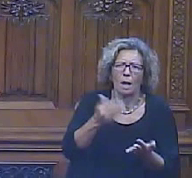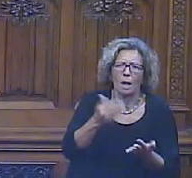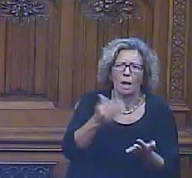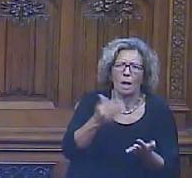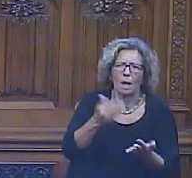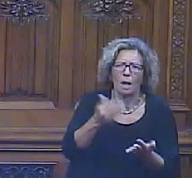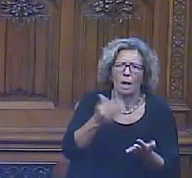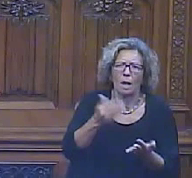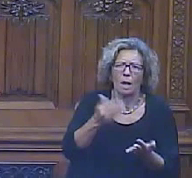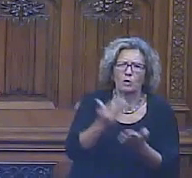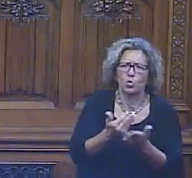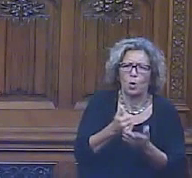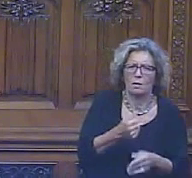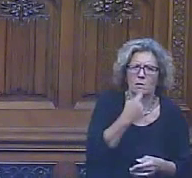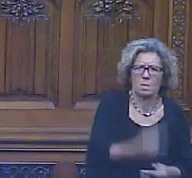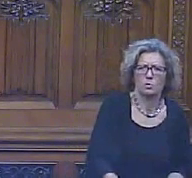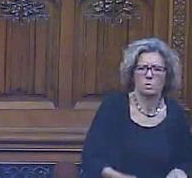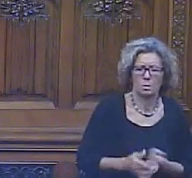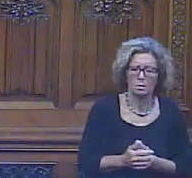ein Skandal, so eine Aussage.